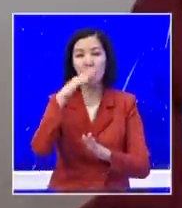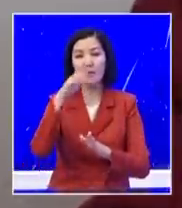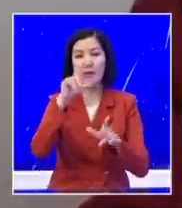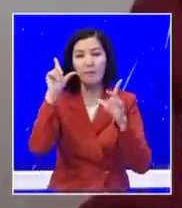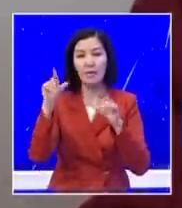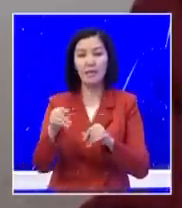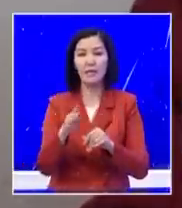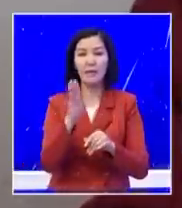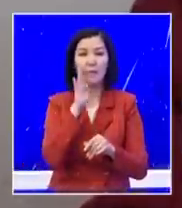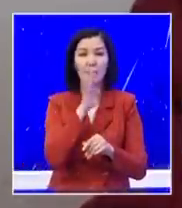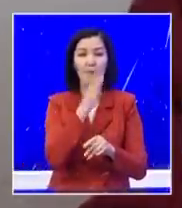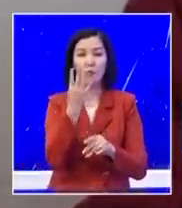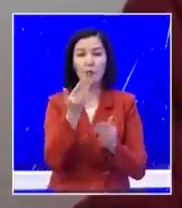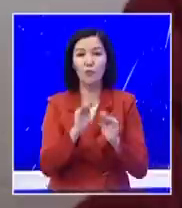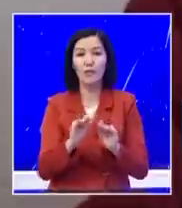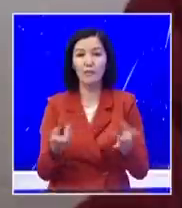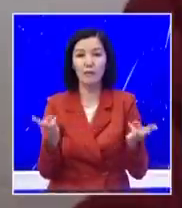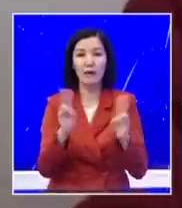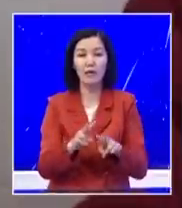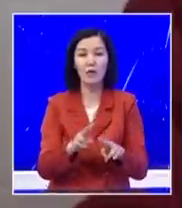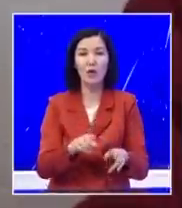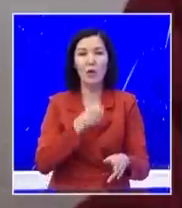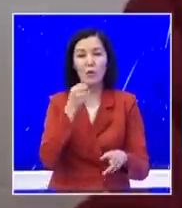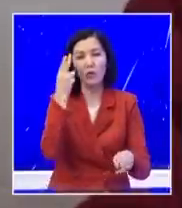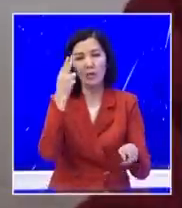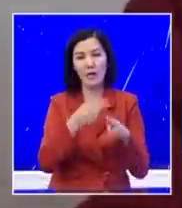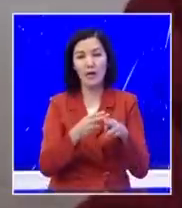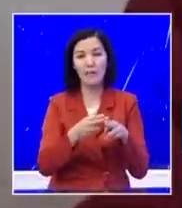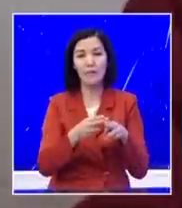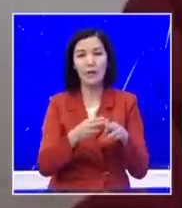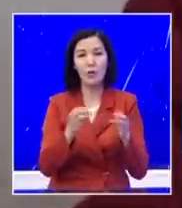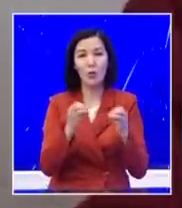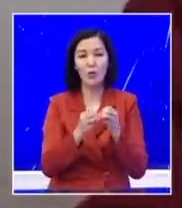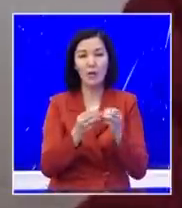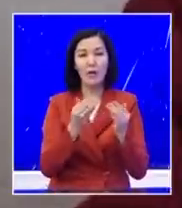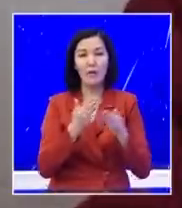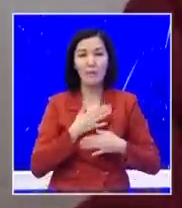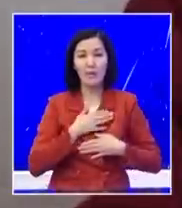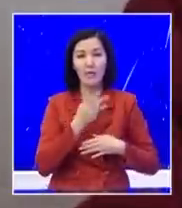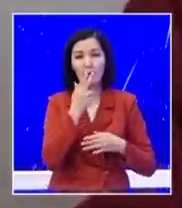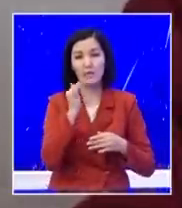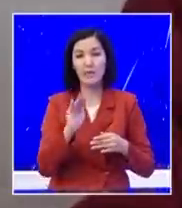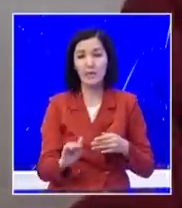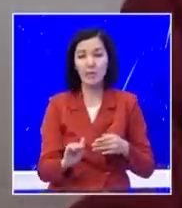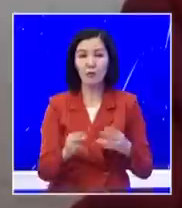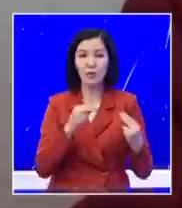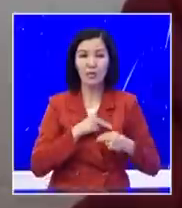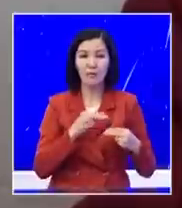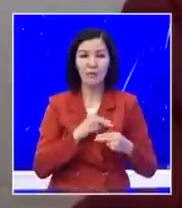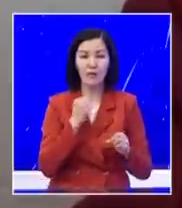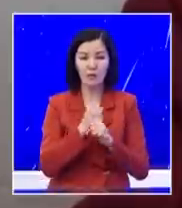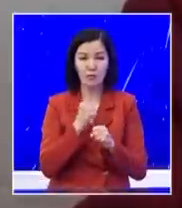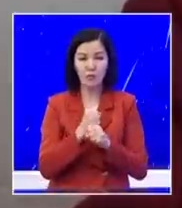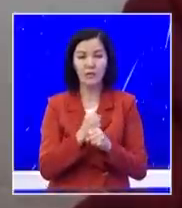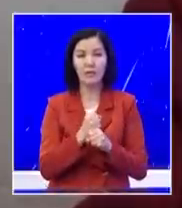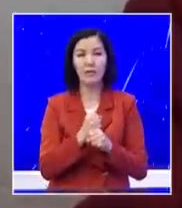Анам 4 баласымен жалғыз қалды. Үлкен ағамның жасы 10-да болды. Біз кішкентай болсақ та еңбекке ерте араласып кеттік.